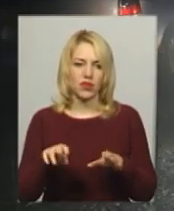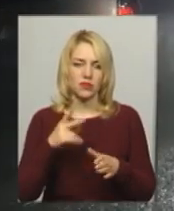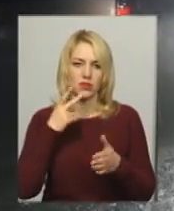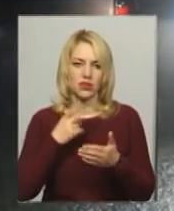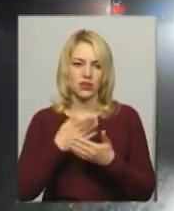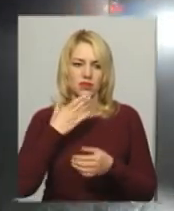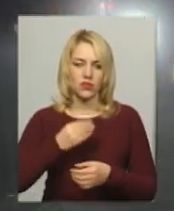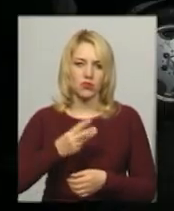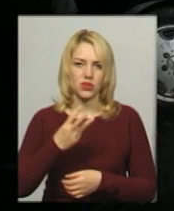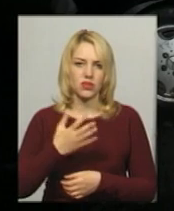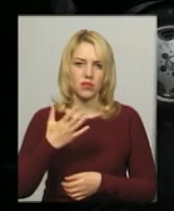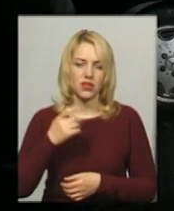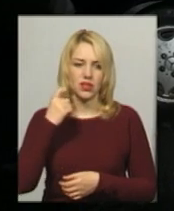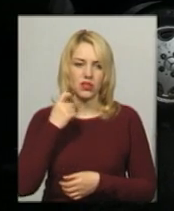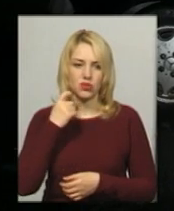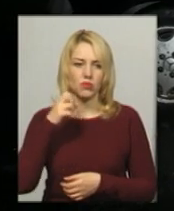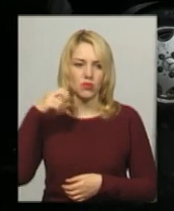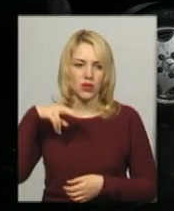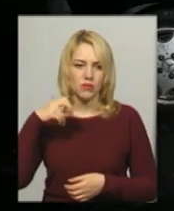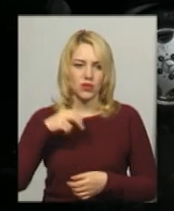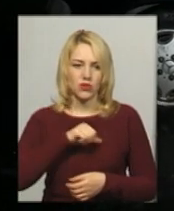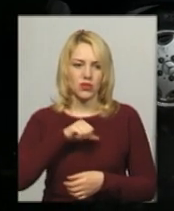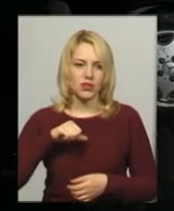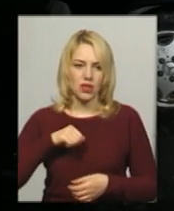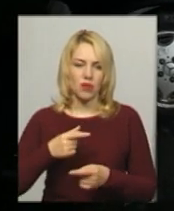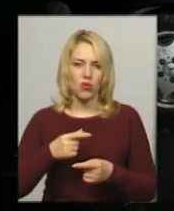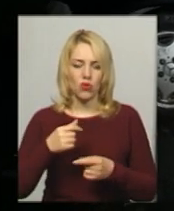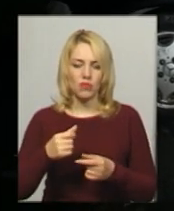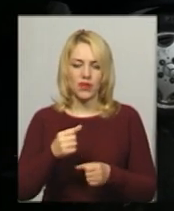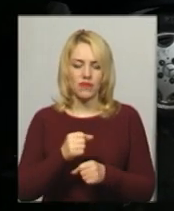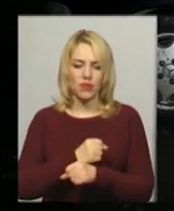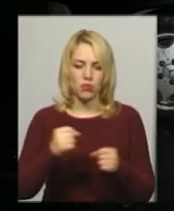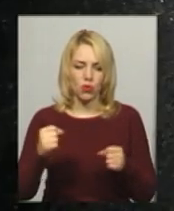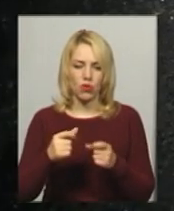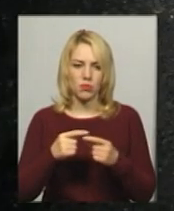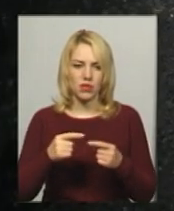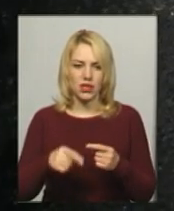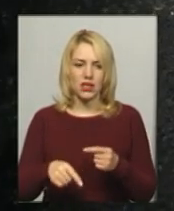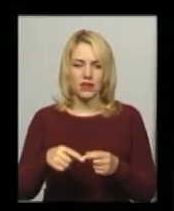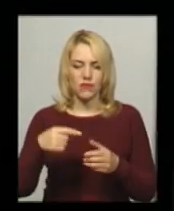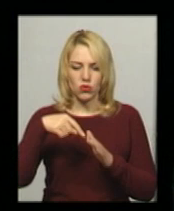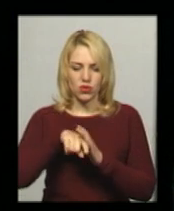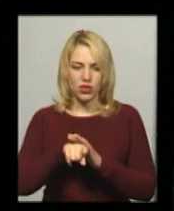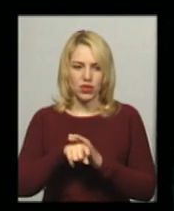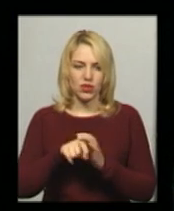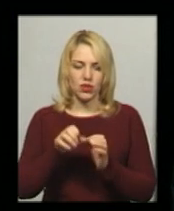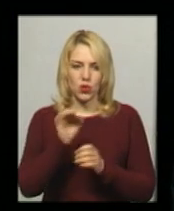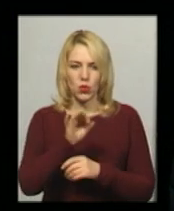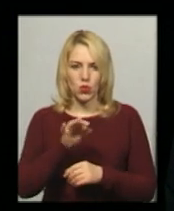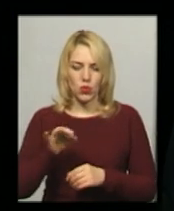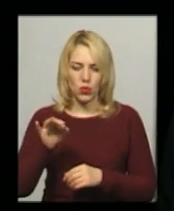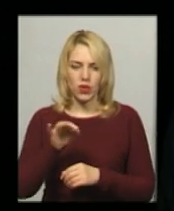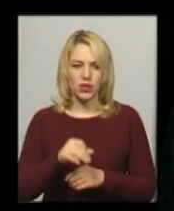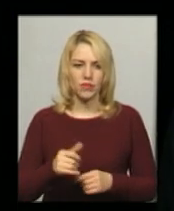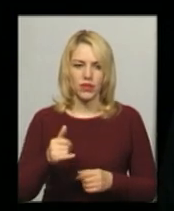продемонструвати своєму 35-річному племіннику саморобний вибуховий пристрій, наповнений кульками з-під шипу. У нас